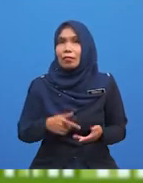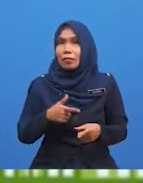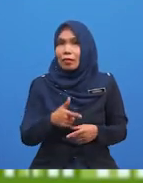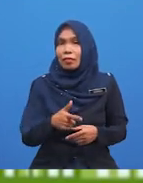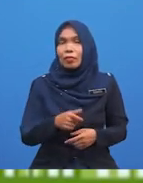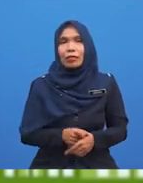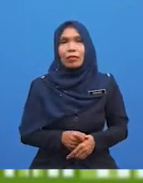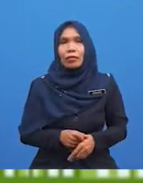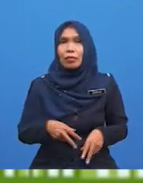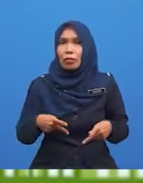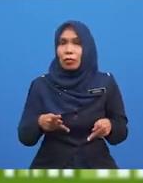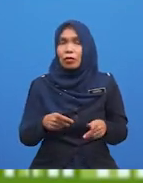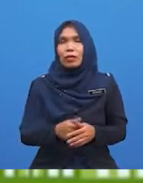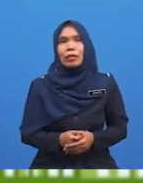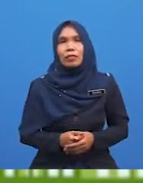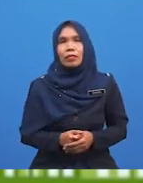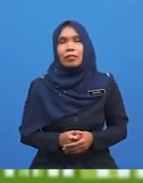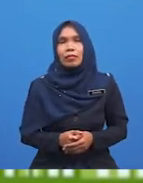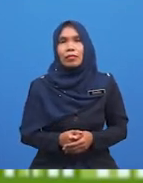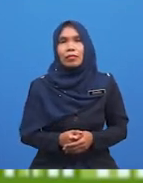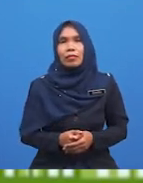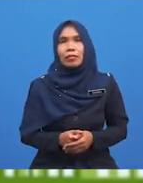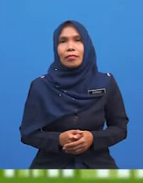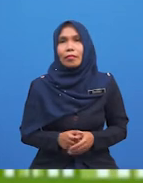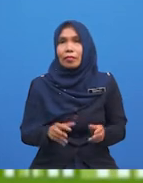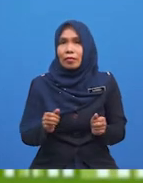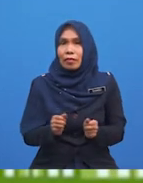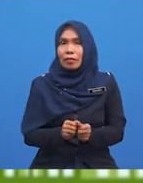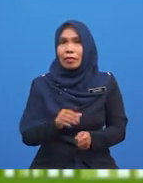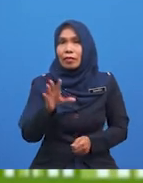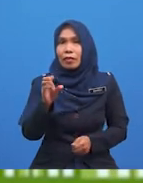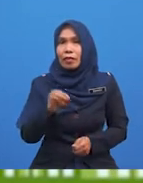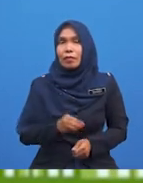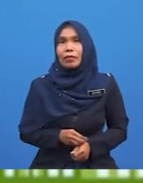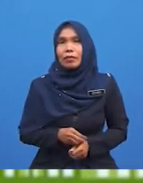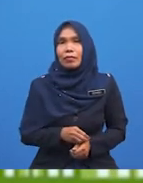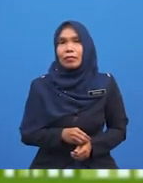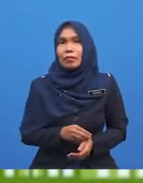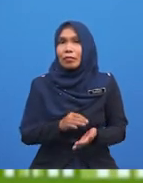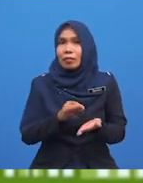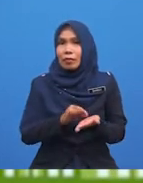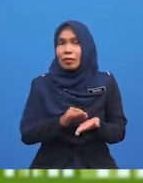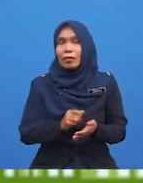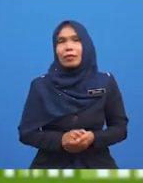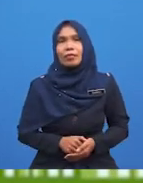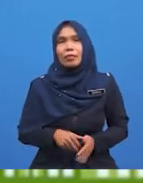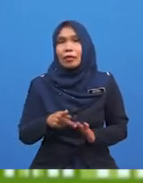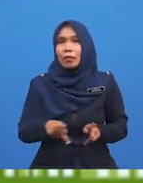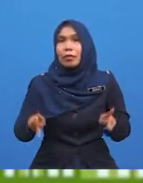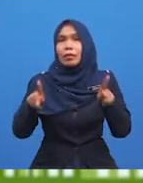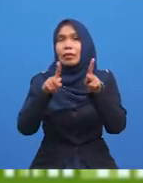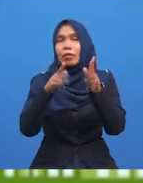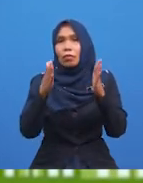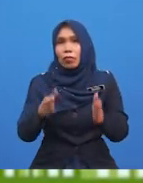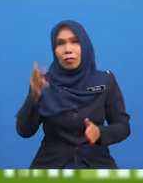begitu teliti dengan mengambil kira kepentingan orang-orang Melayu dan bangsa-bangsa lain di